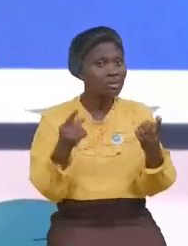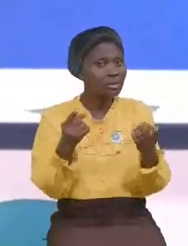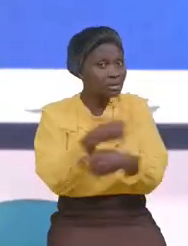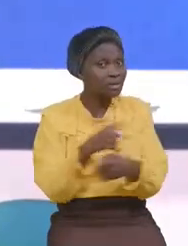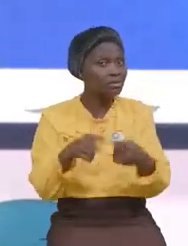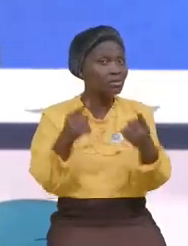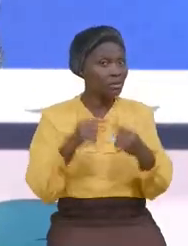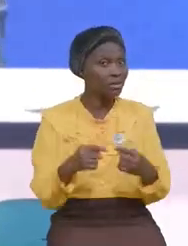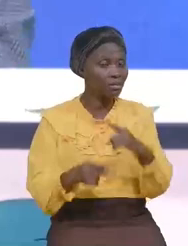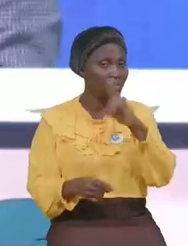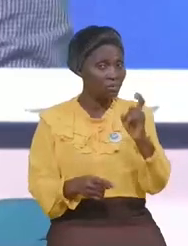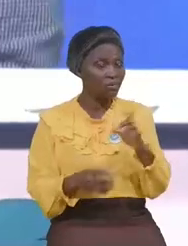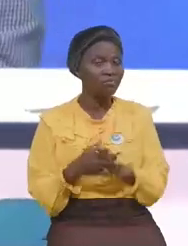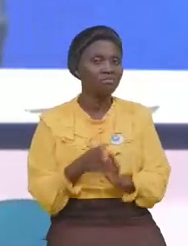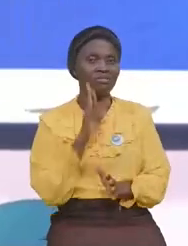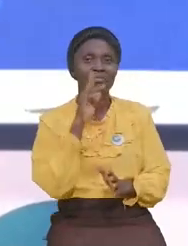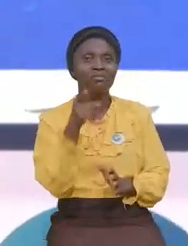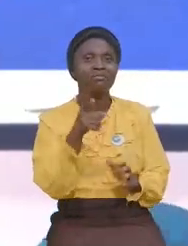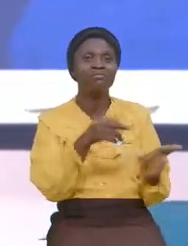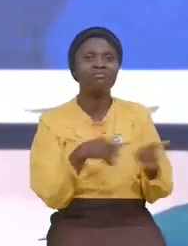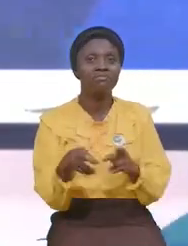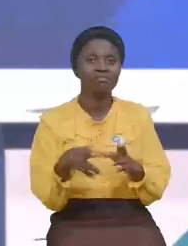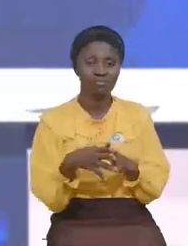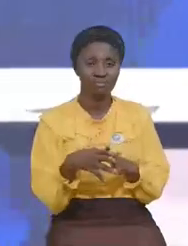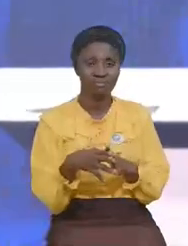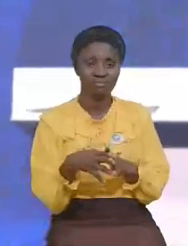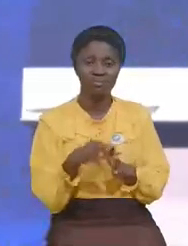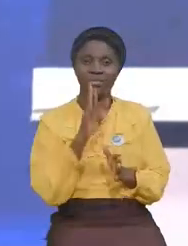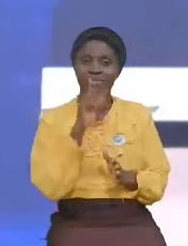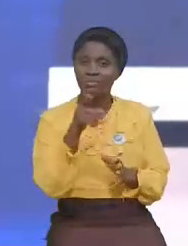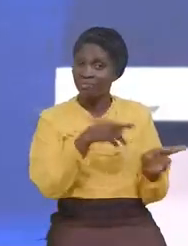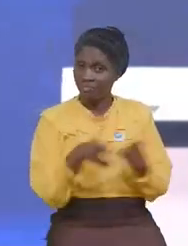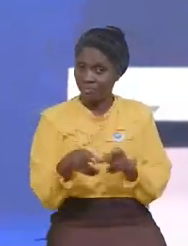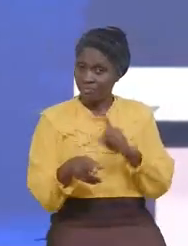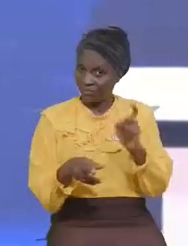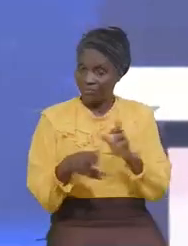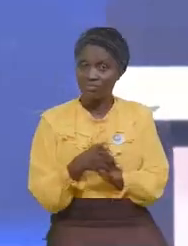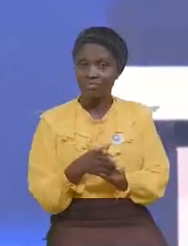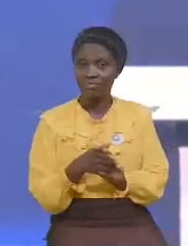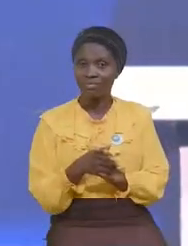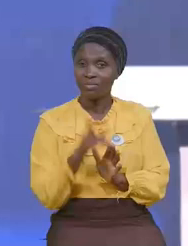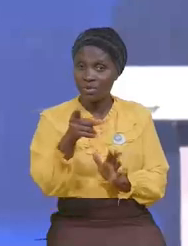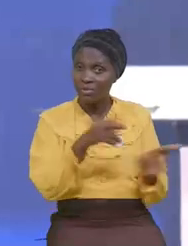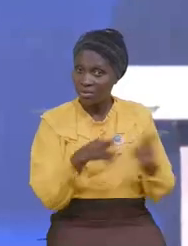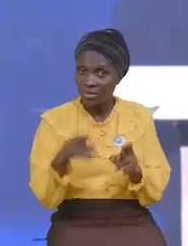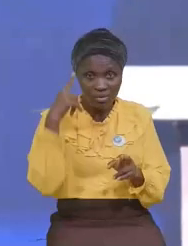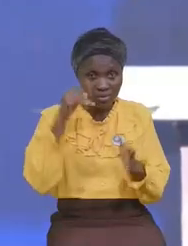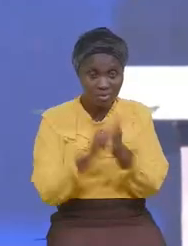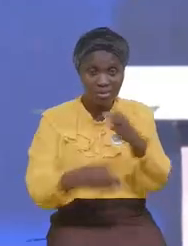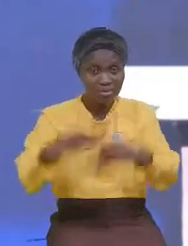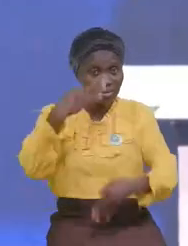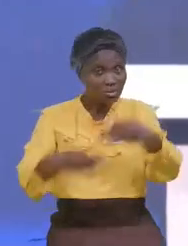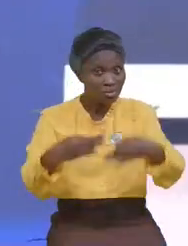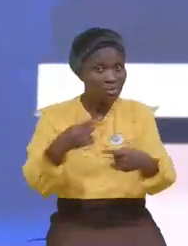là? Es-tu prêt? Es-tu prêt? Es-tu prêt pour le jour du